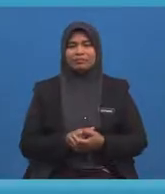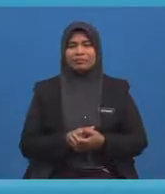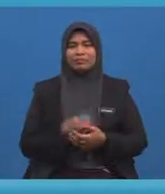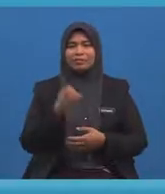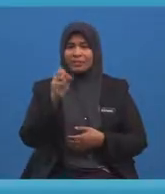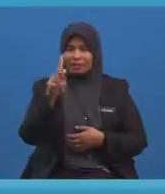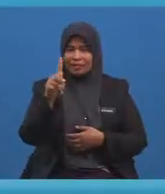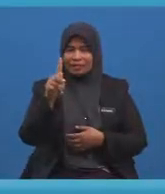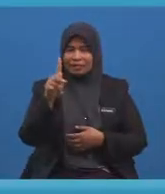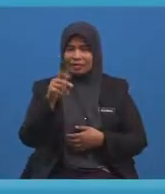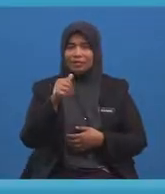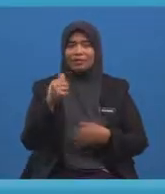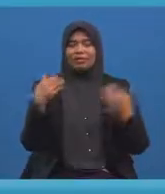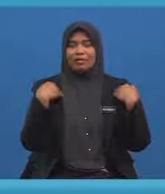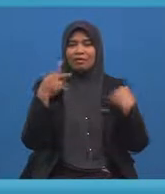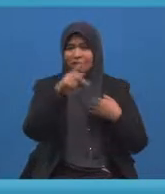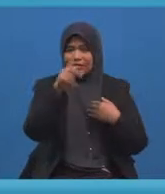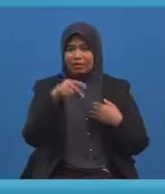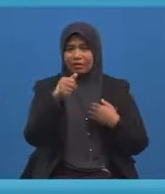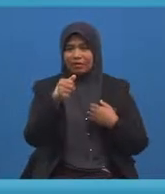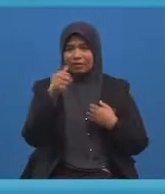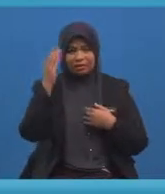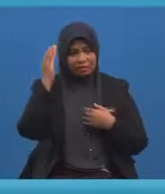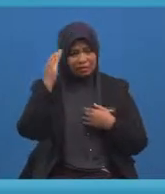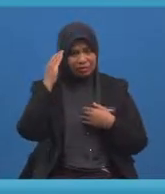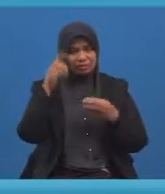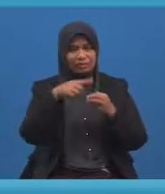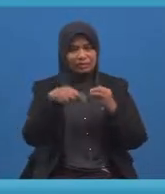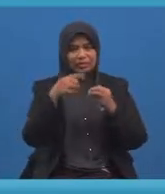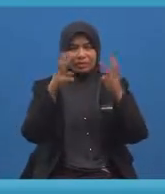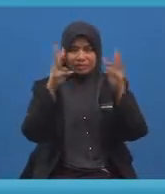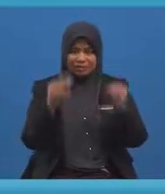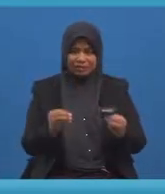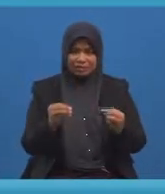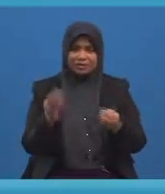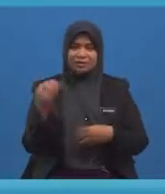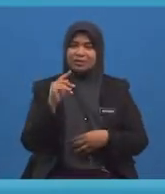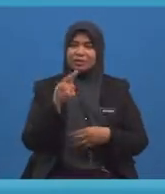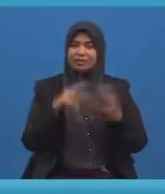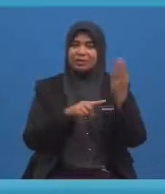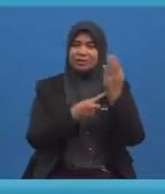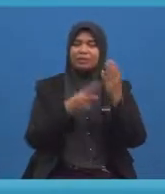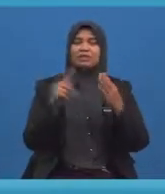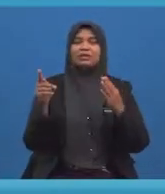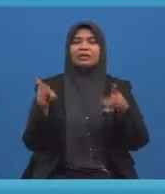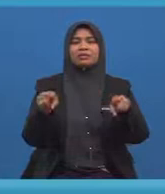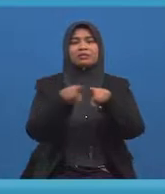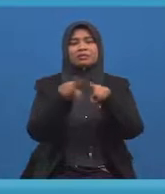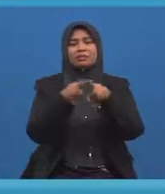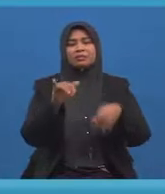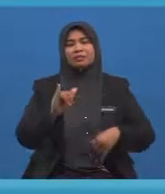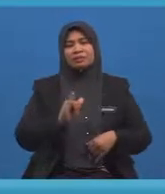Okey, adakah kamu semua nak tahu lebih tentang manusia? Mari kita mulakan. Bersama saya Mr.